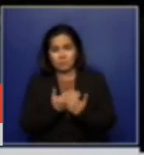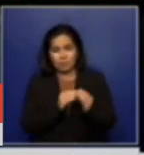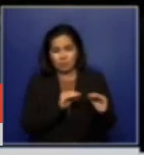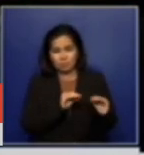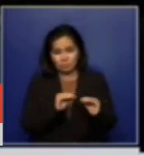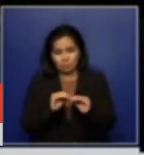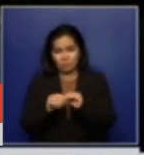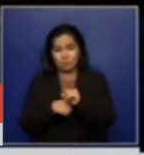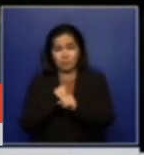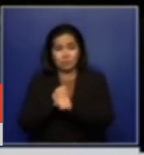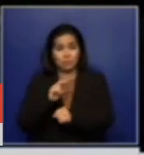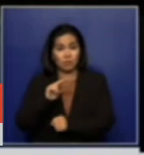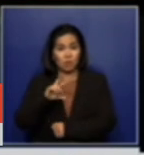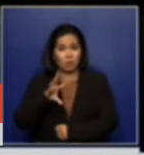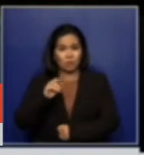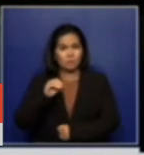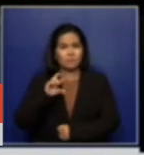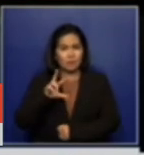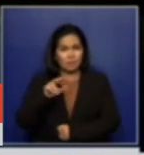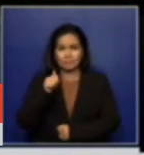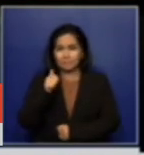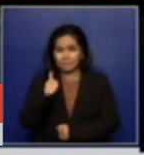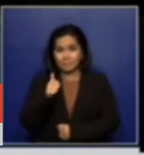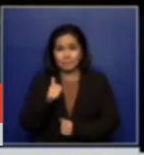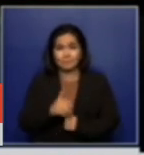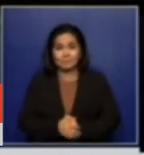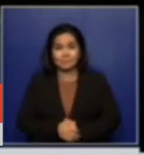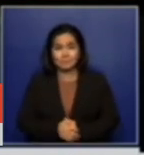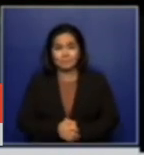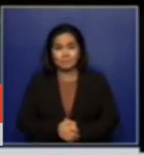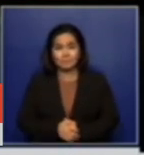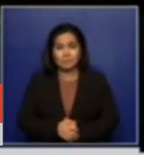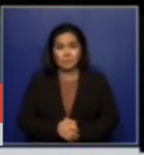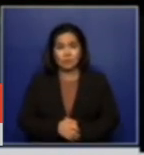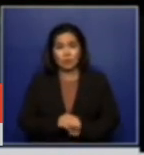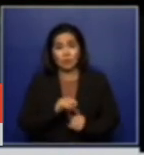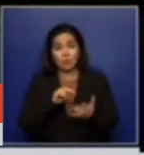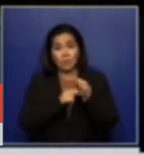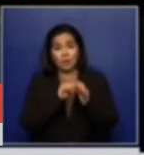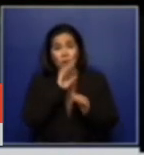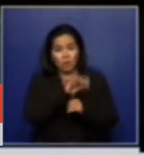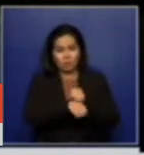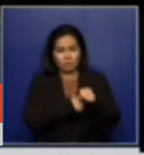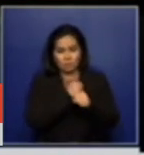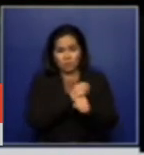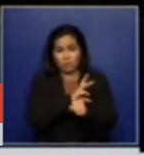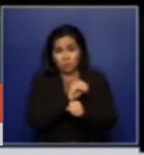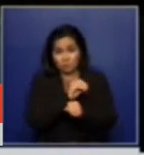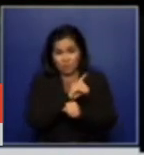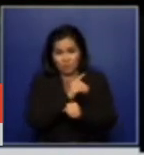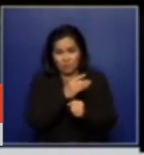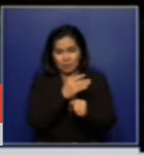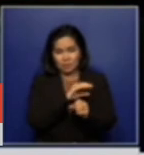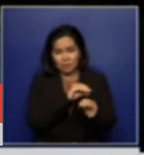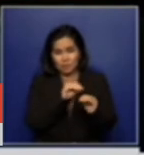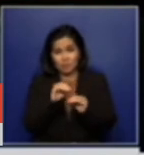ได้ปี61ครับปี61ของปี61นำมาใช้ปี63ได้ปี62มาใช้